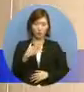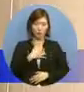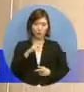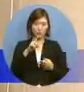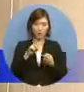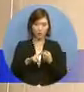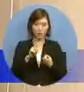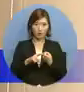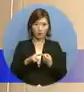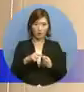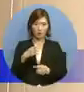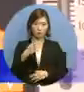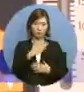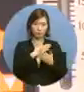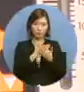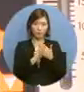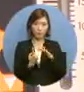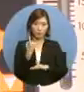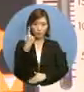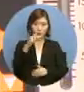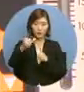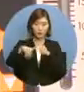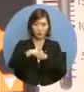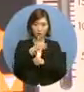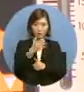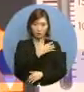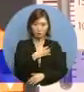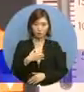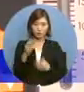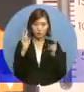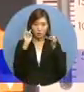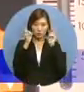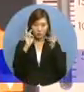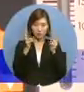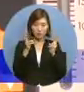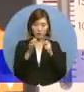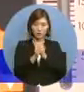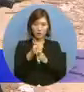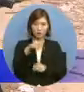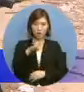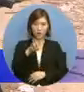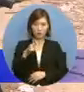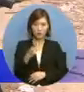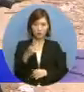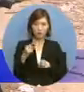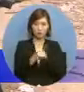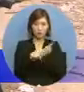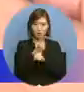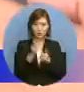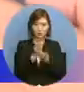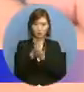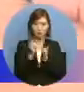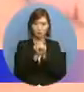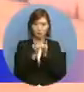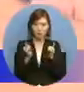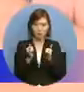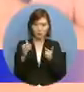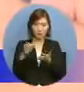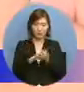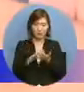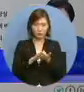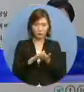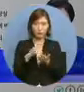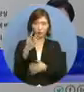높아지고 있는 상황입니다 이에 따라 군은 건설사의 자체 석면 측정 외에도 전문기관에 측정 횟수를 늘릴